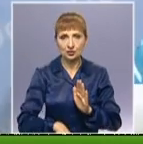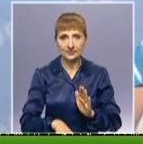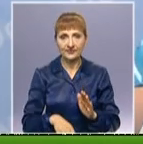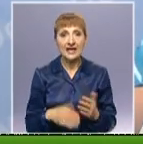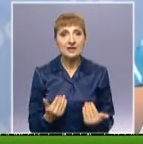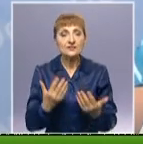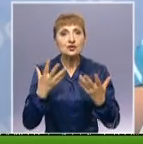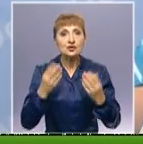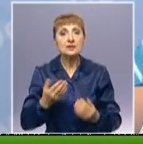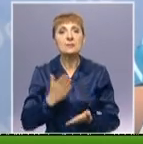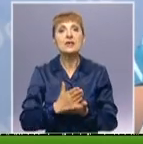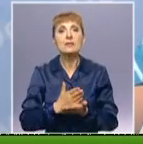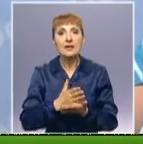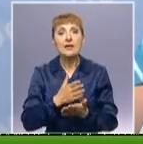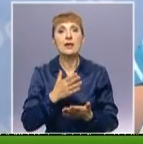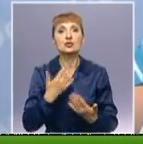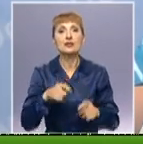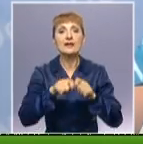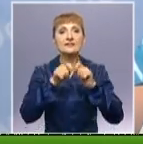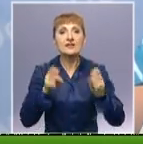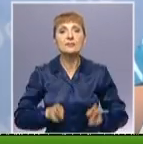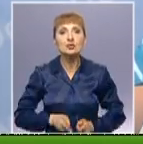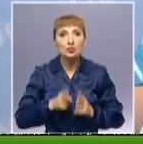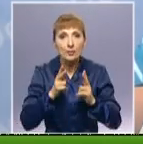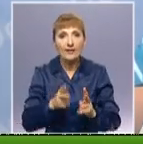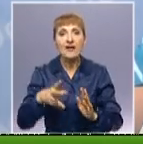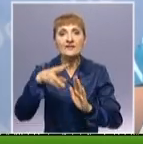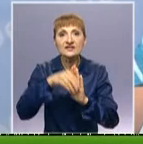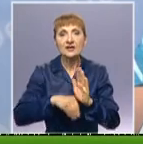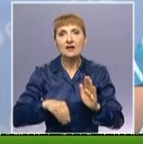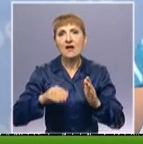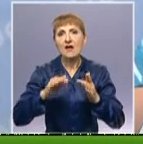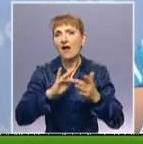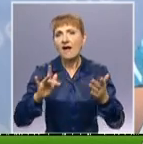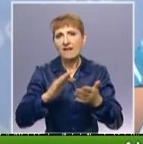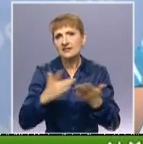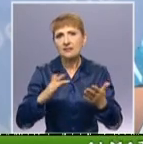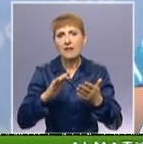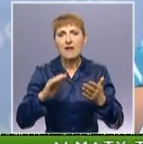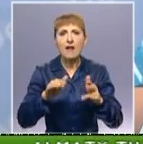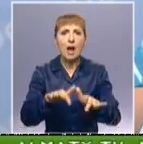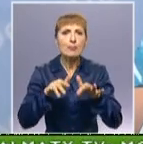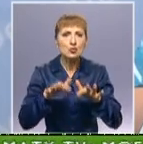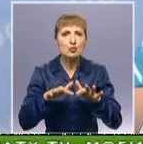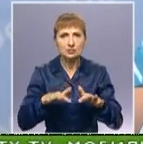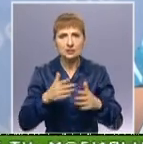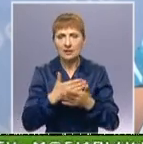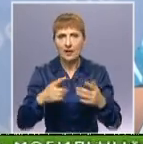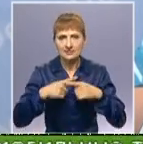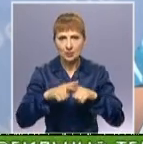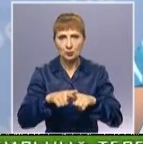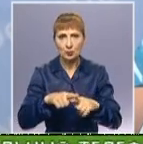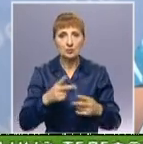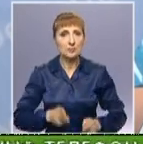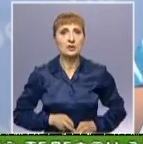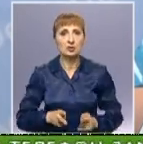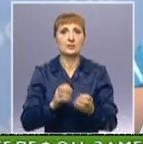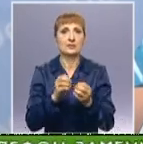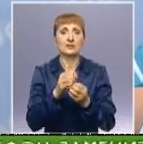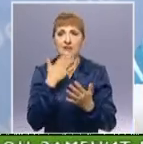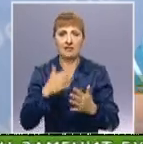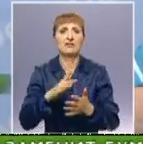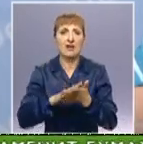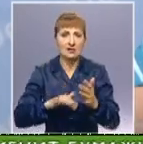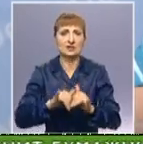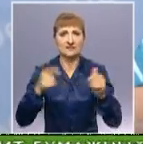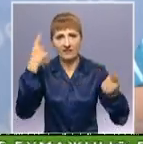сегодняшний день имеем возможность даже раскрывать преступления в сфере компьютерных технологий. У нас известно, что преступность не стоит на месте, но и в